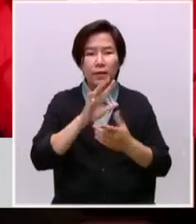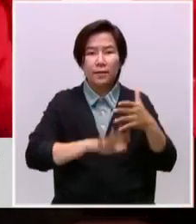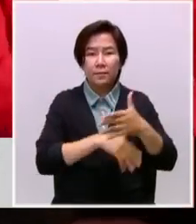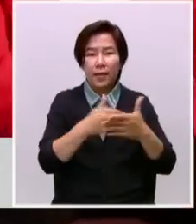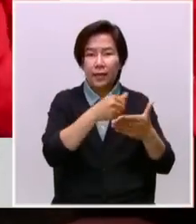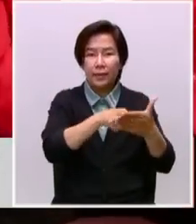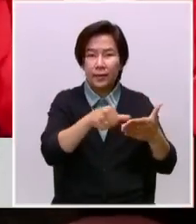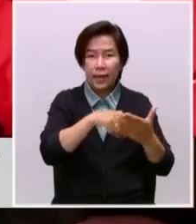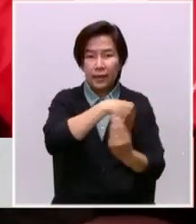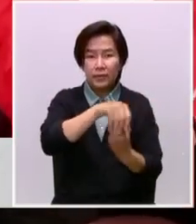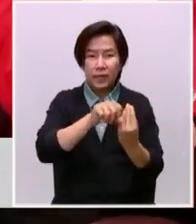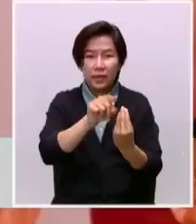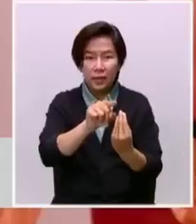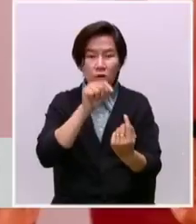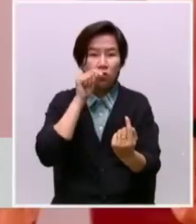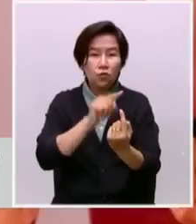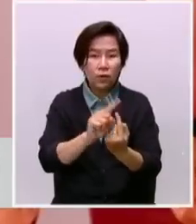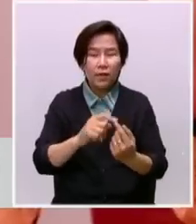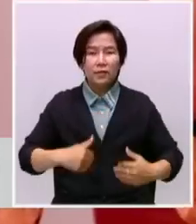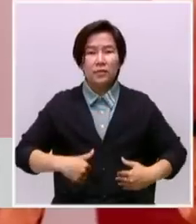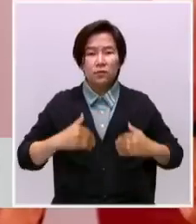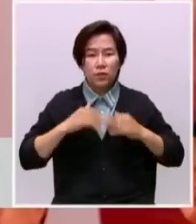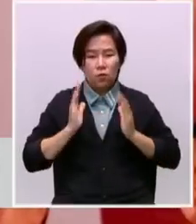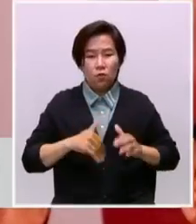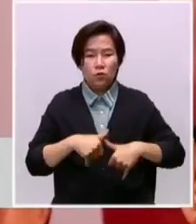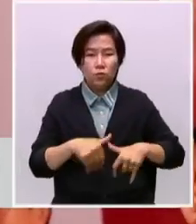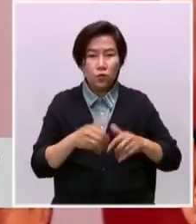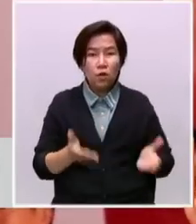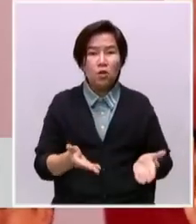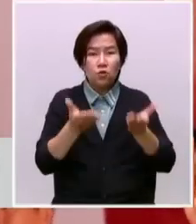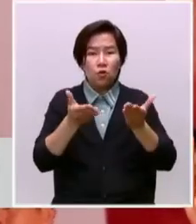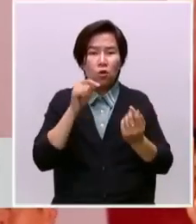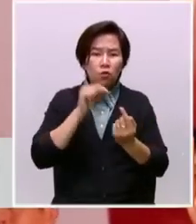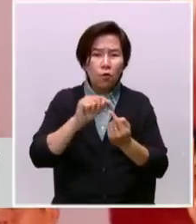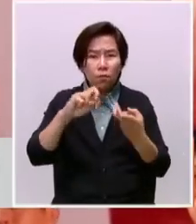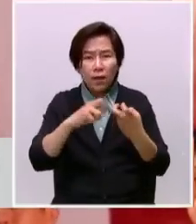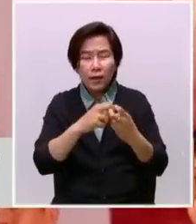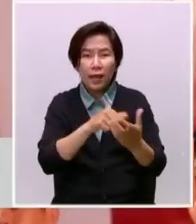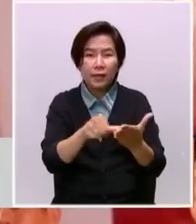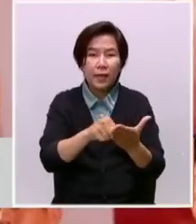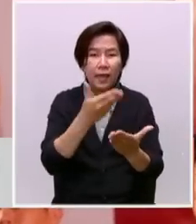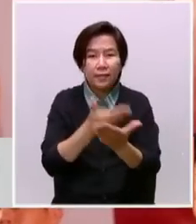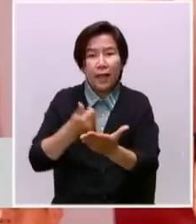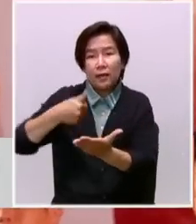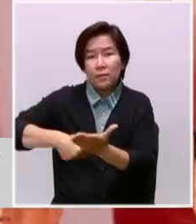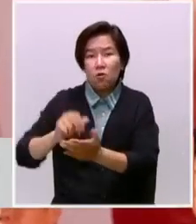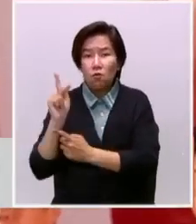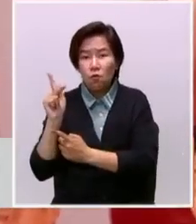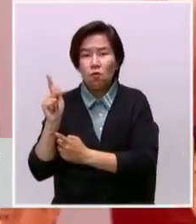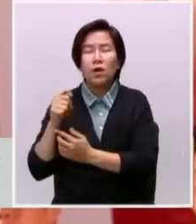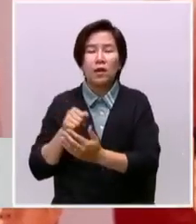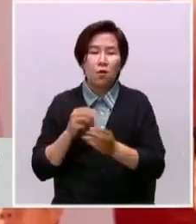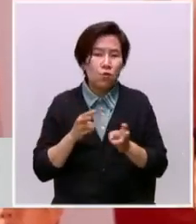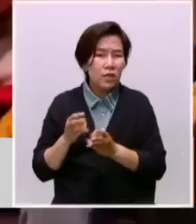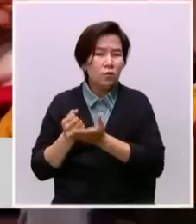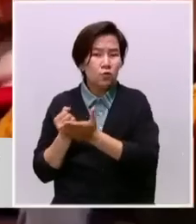ปัญหาเศรษฐกิจการดูแลยกระดับชีวิตประชาชนโดยเฉพาะการแก้ไขปัญหาหนี้สินตลอดจนกปรับปำยา